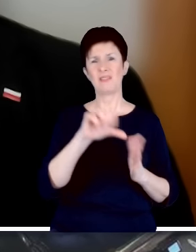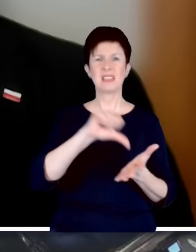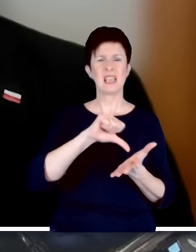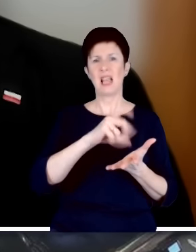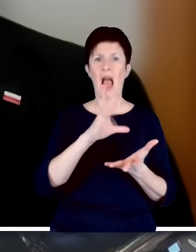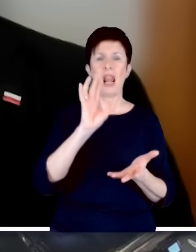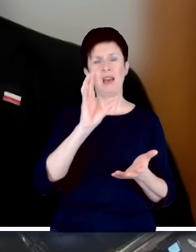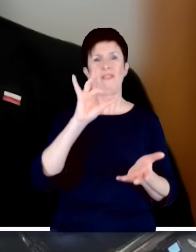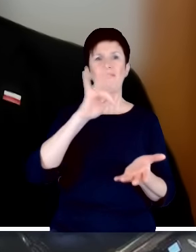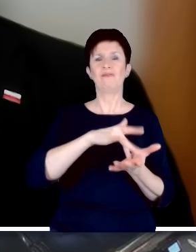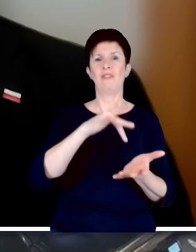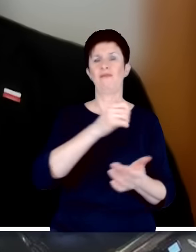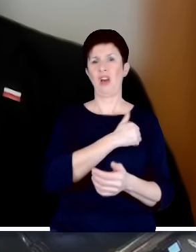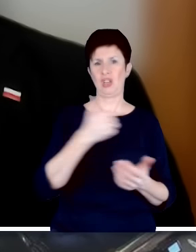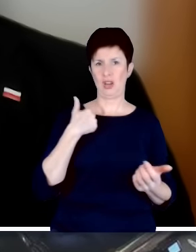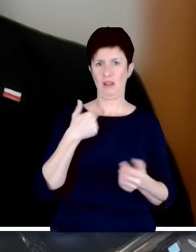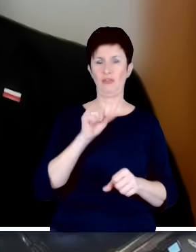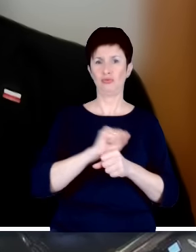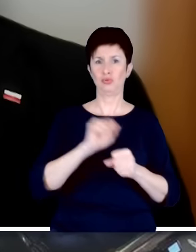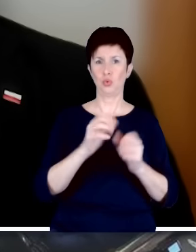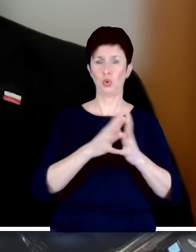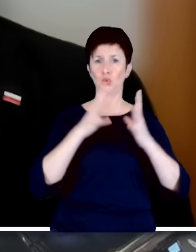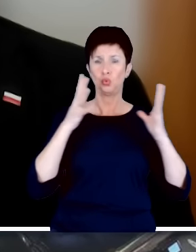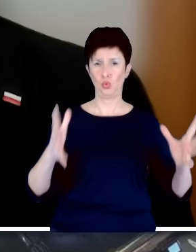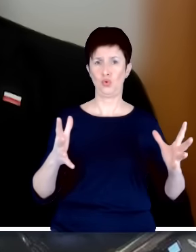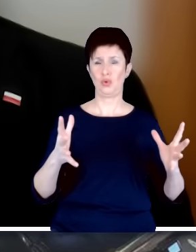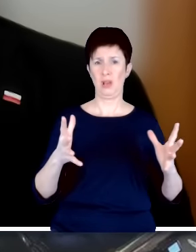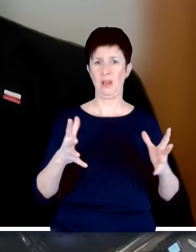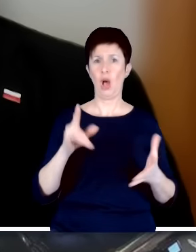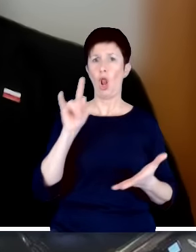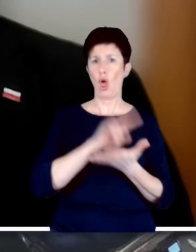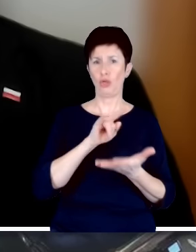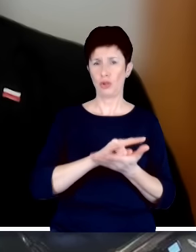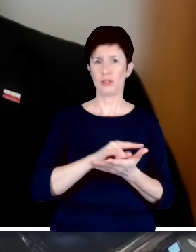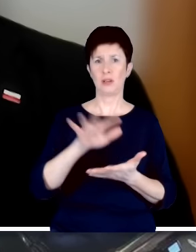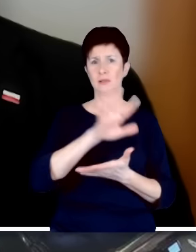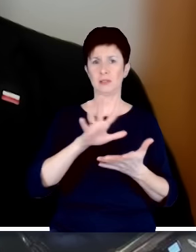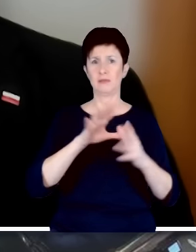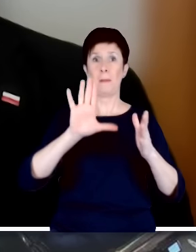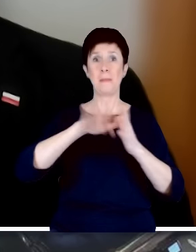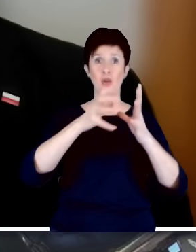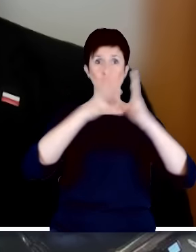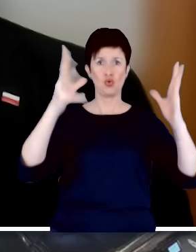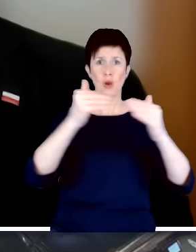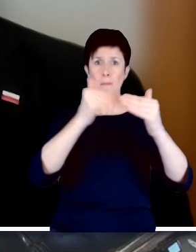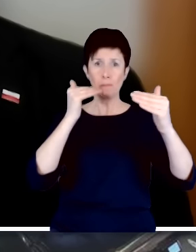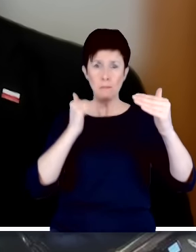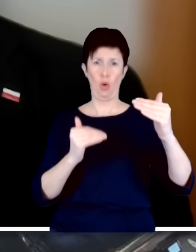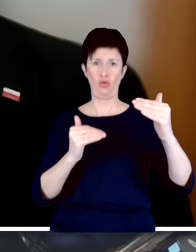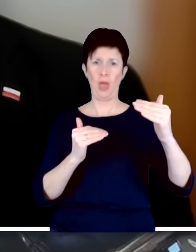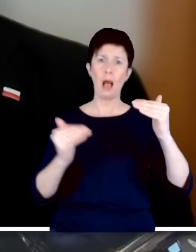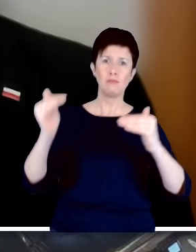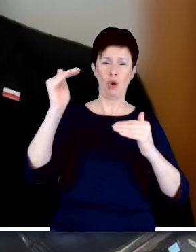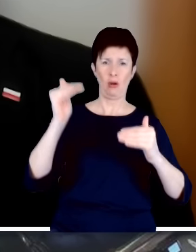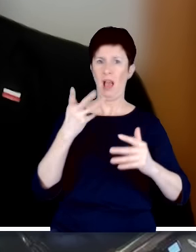w mieście. Zazwyczaj duże porty lotnicze są zlokalizowane pod dużymi aglomeracjami, a nie w tych aglomeracjach. Także